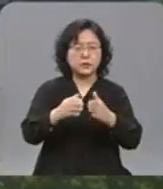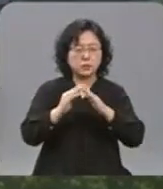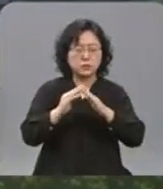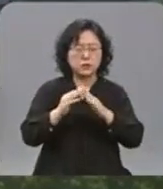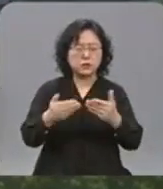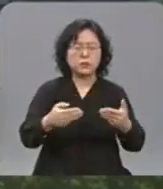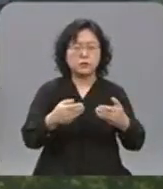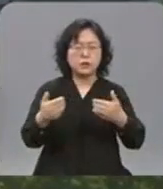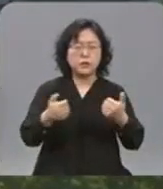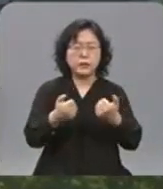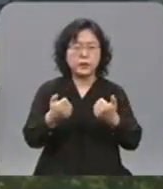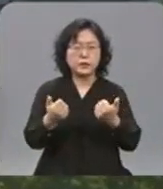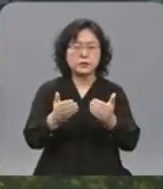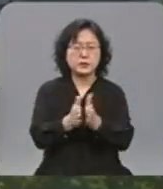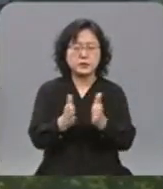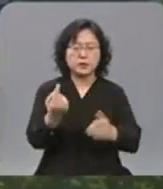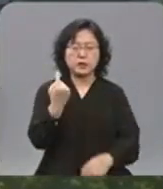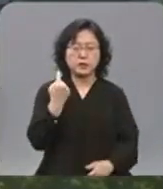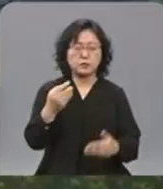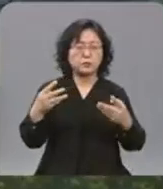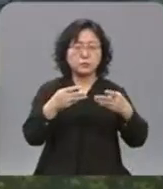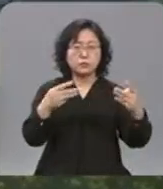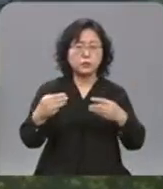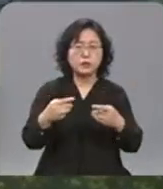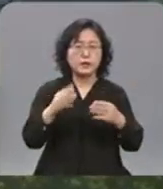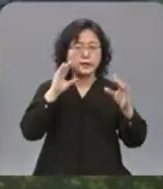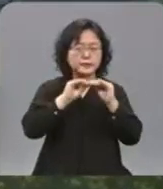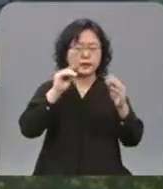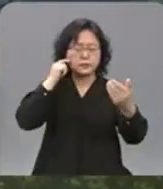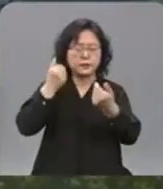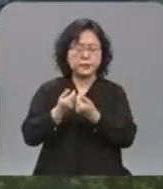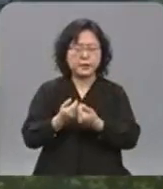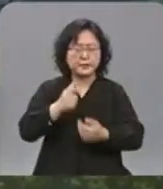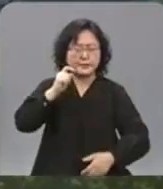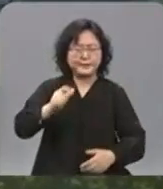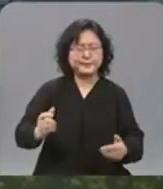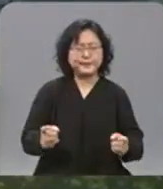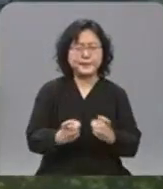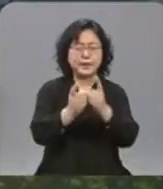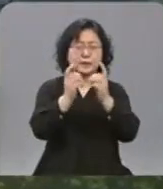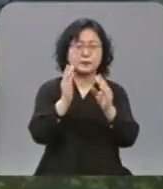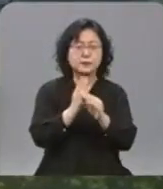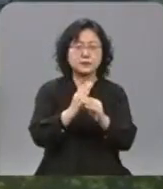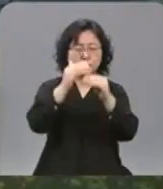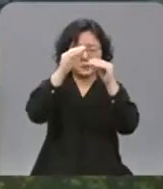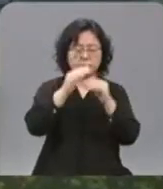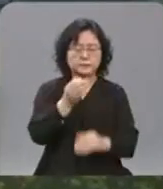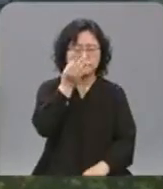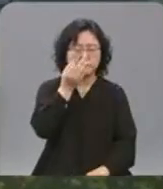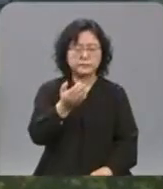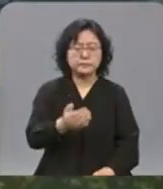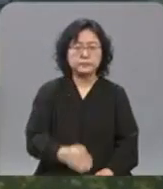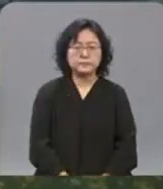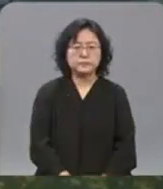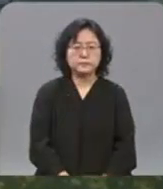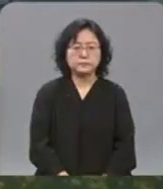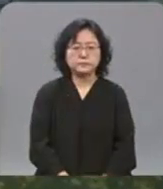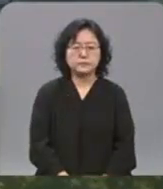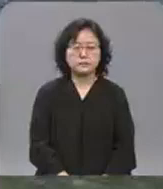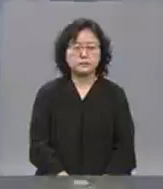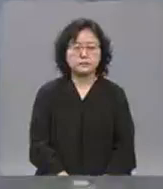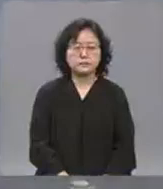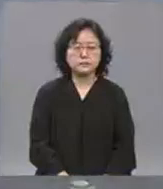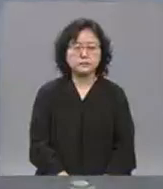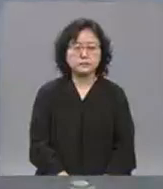위로 올라왔는데요. 어제 열린 토론회에서 찬반이 팽팽하게 맞섰습니다. 양창희 기자입니다.